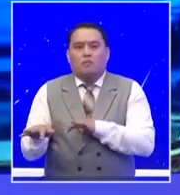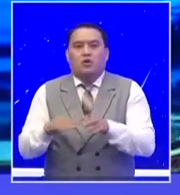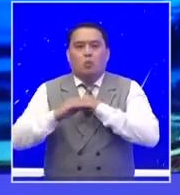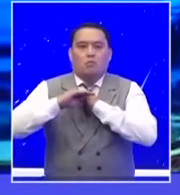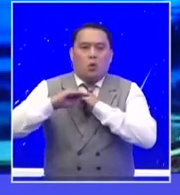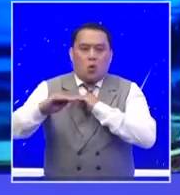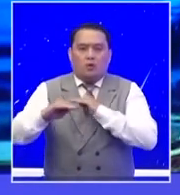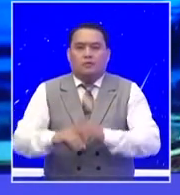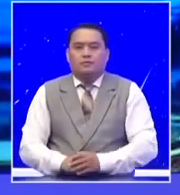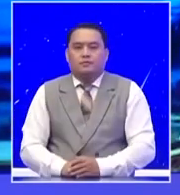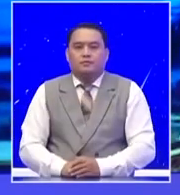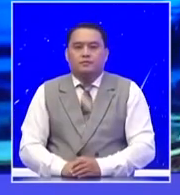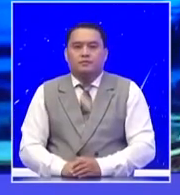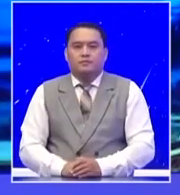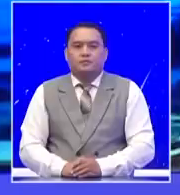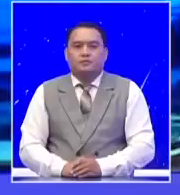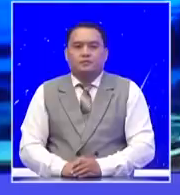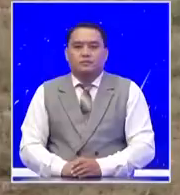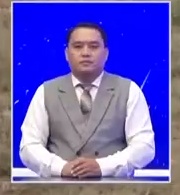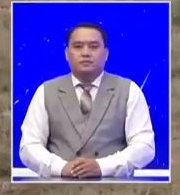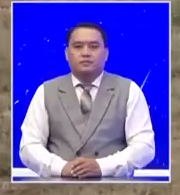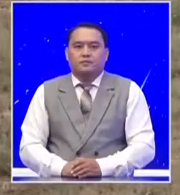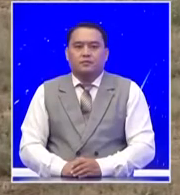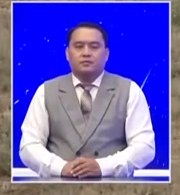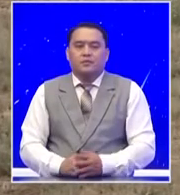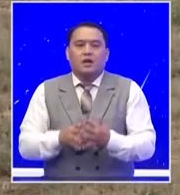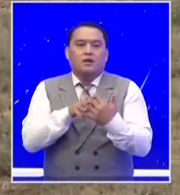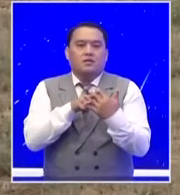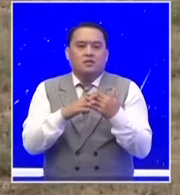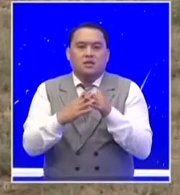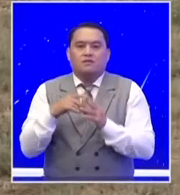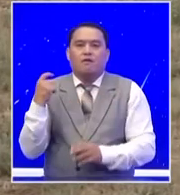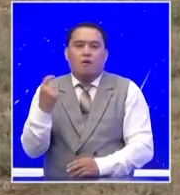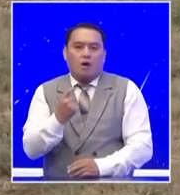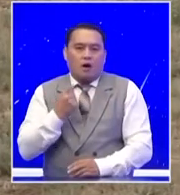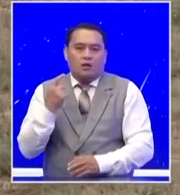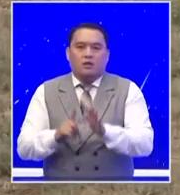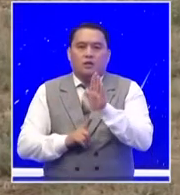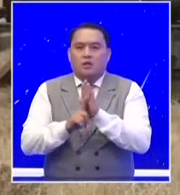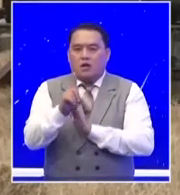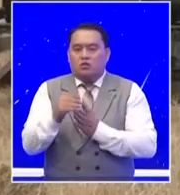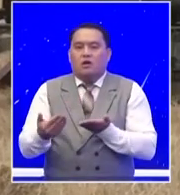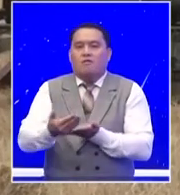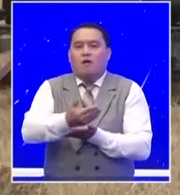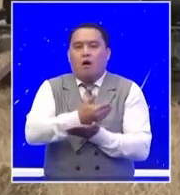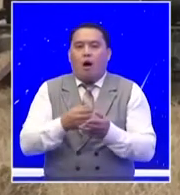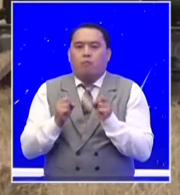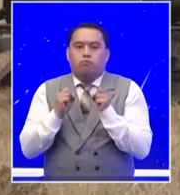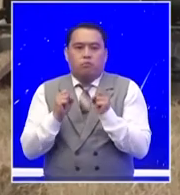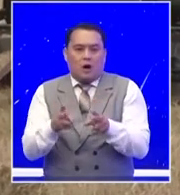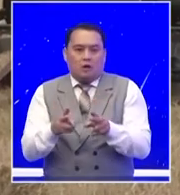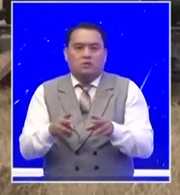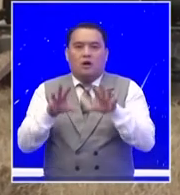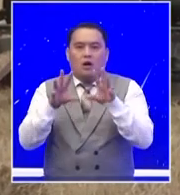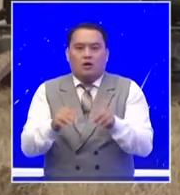полях. Подробнее в материале нашего корреспондента. В крестьянском хозяйстве Болошак началась жатва. Самый пожароопасный период.